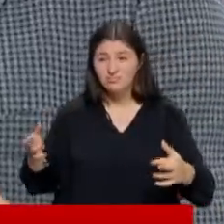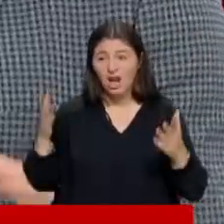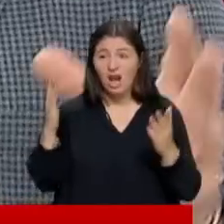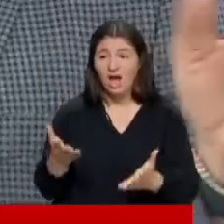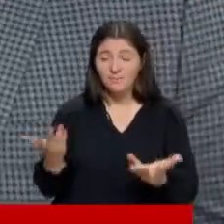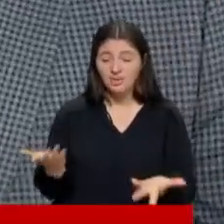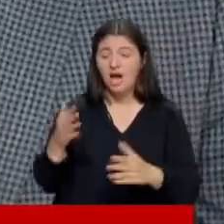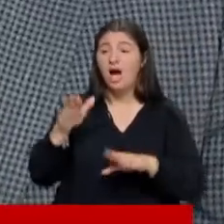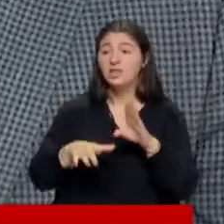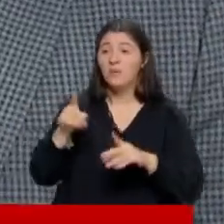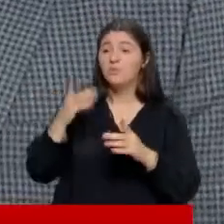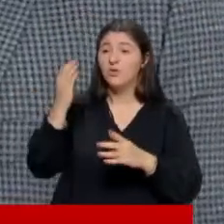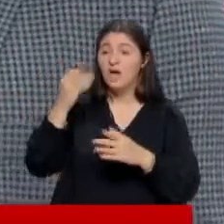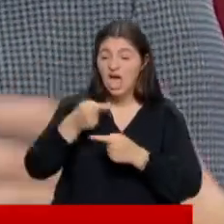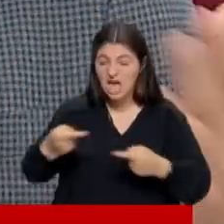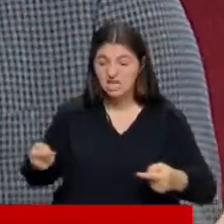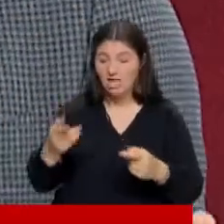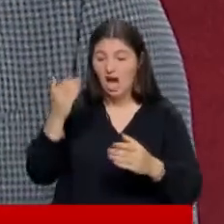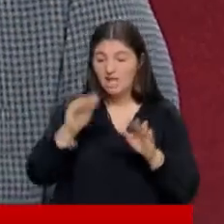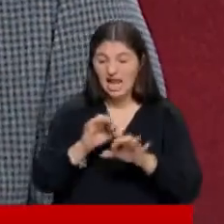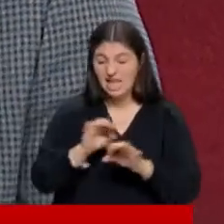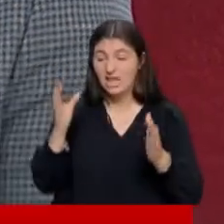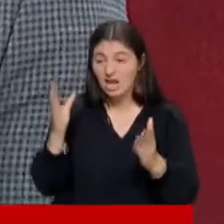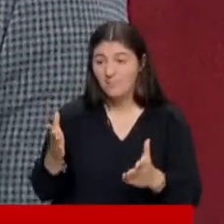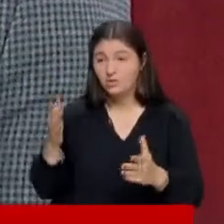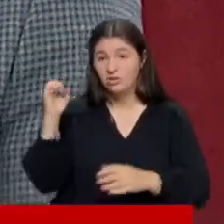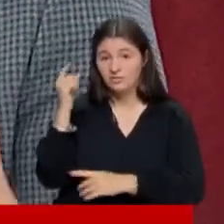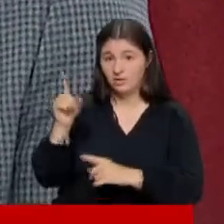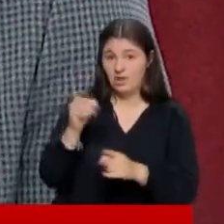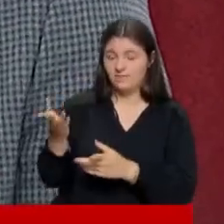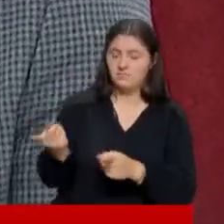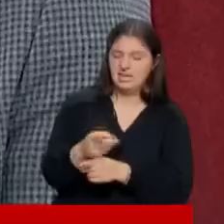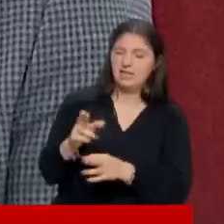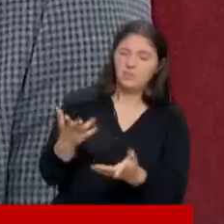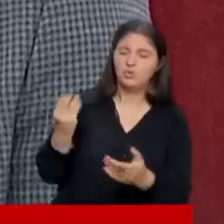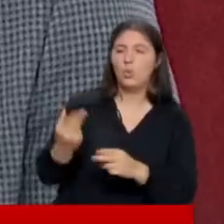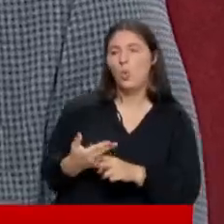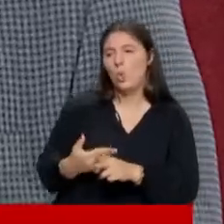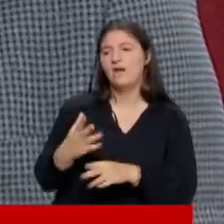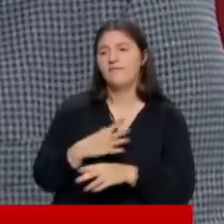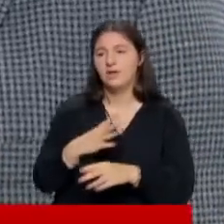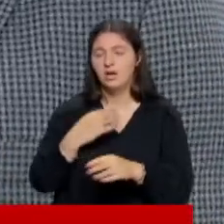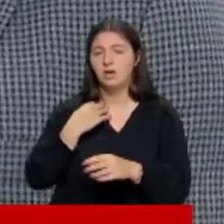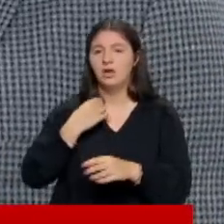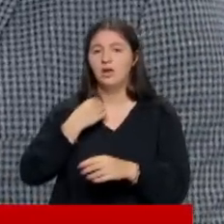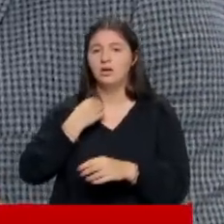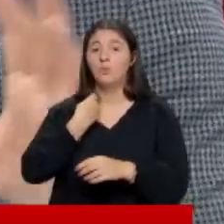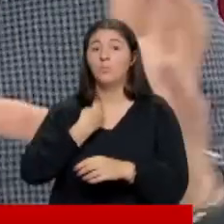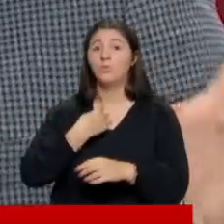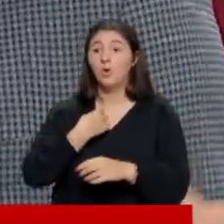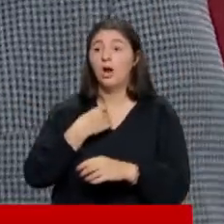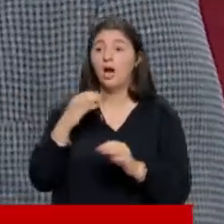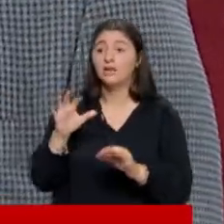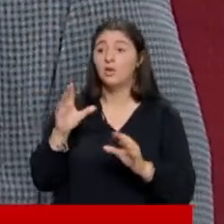rağmen adaletteki bu yoksunluğa dairesizliğe rağmen işte Sivas davası vesaire birçok örnek verebilirim bu